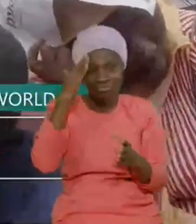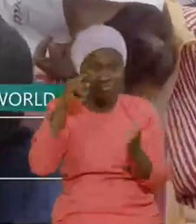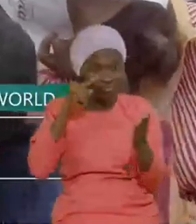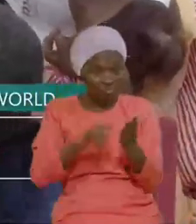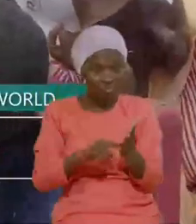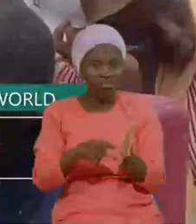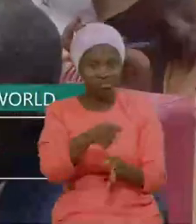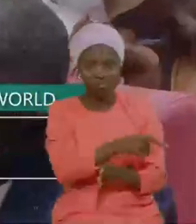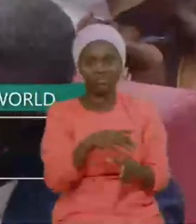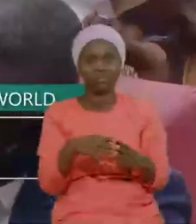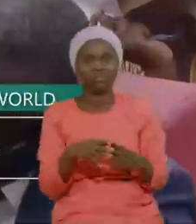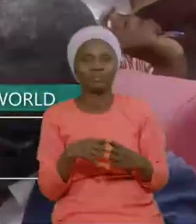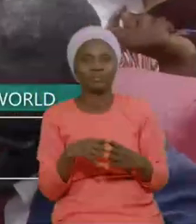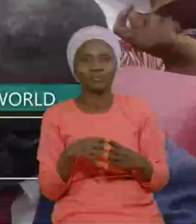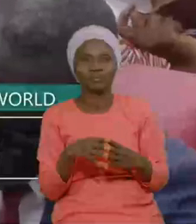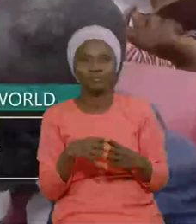Observe-les.